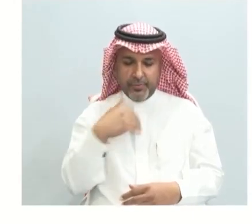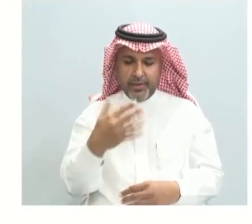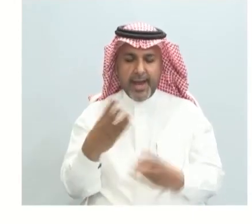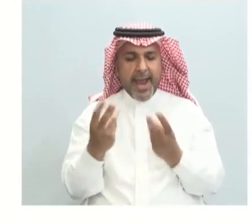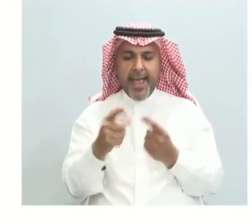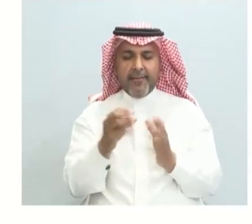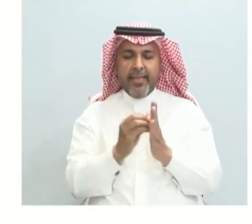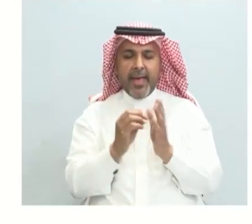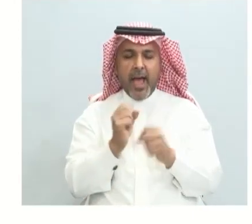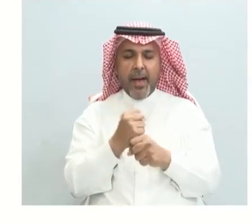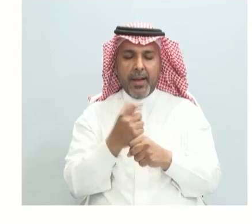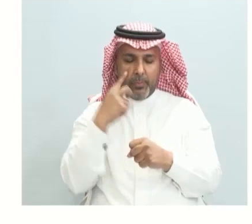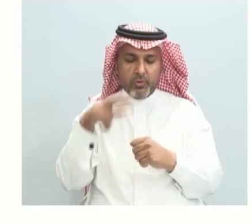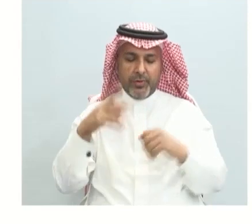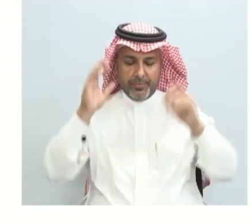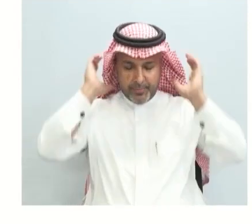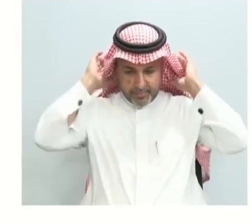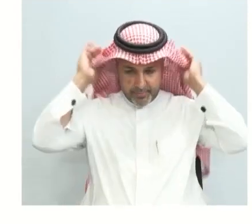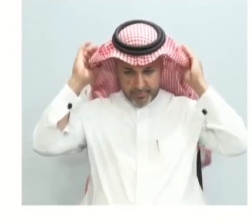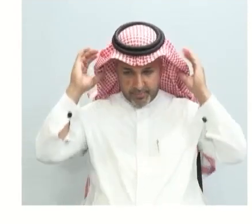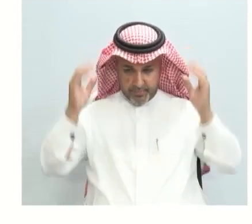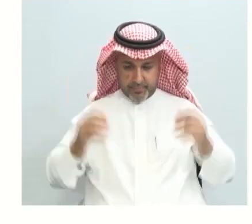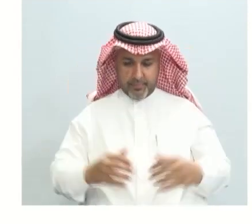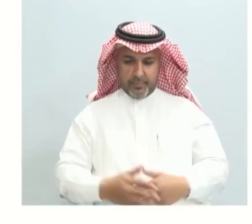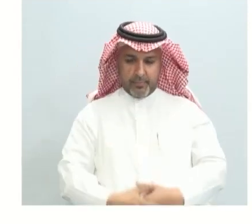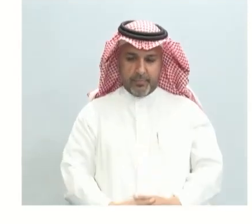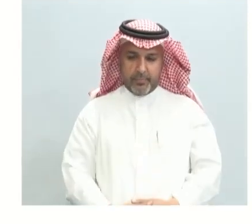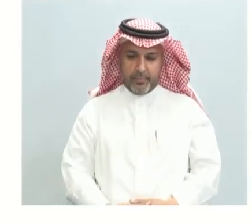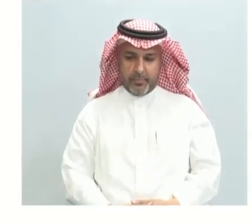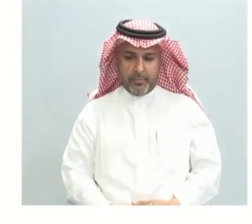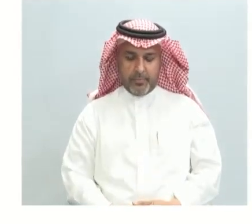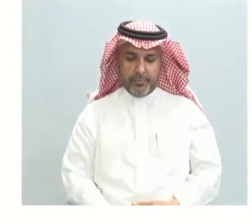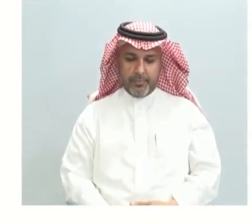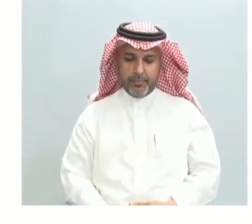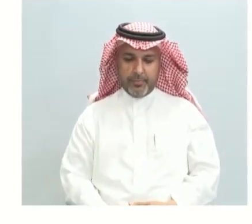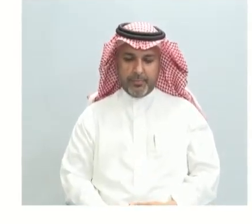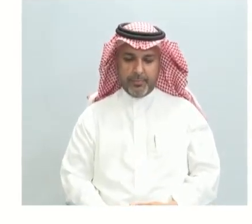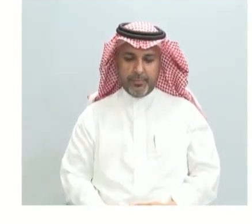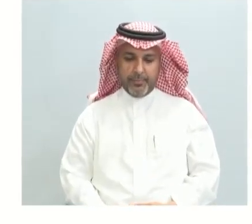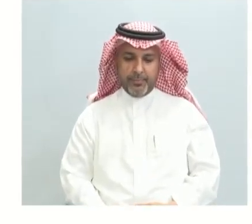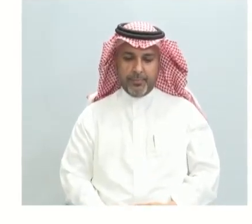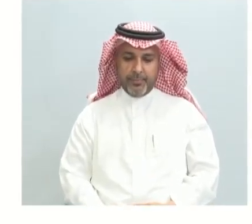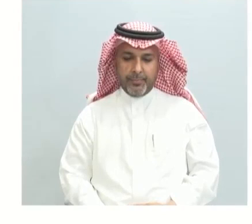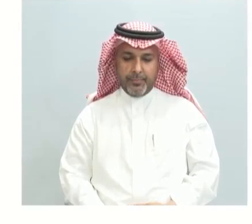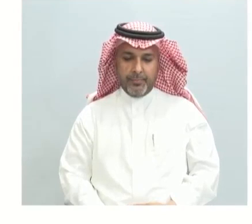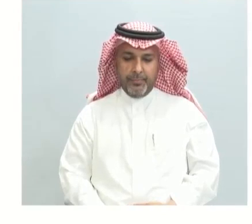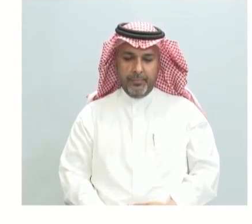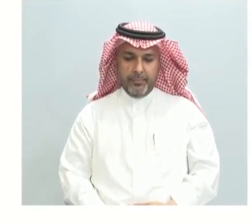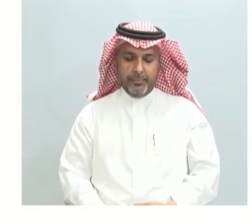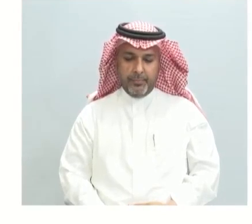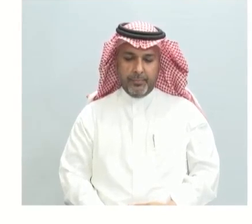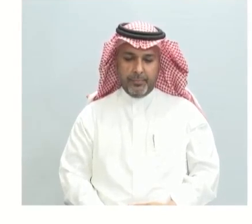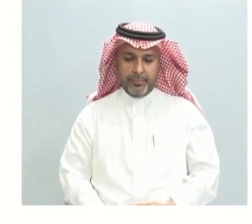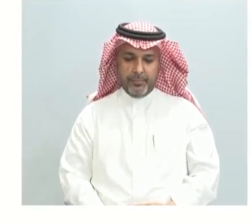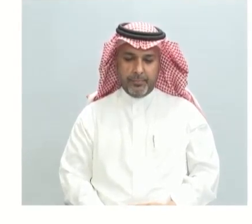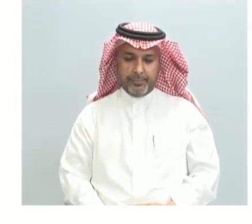فقانون جيب التمام يعني هو مثل ما نقول توسع لنظريه فيثاغورس ف بالتالي حنست